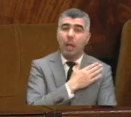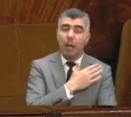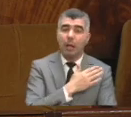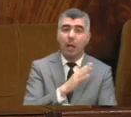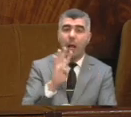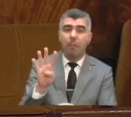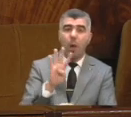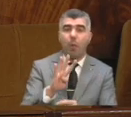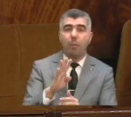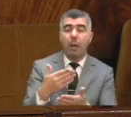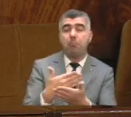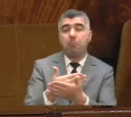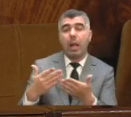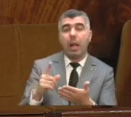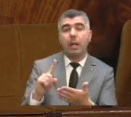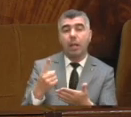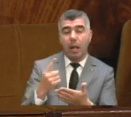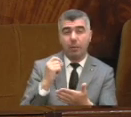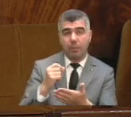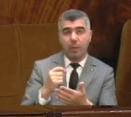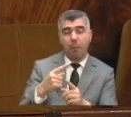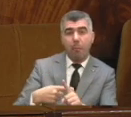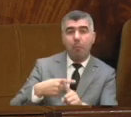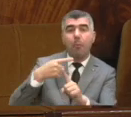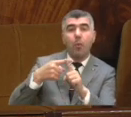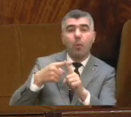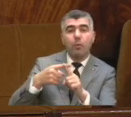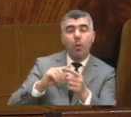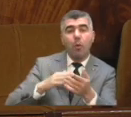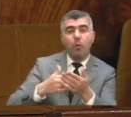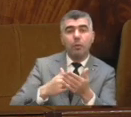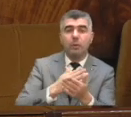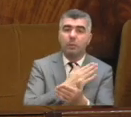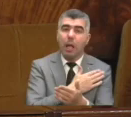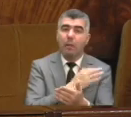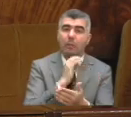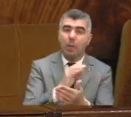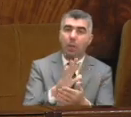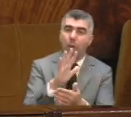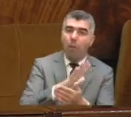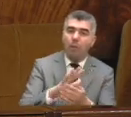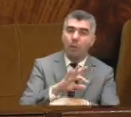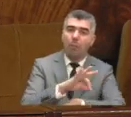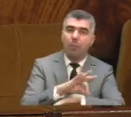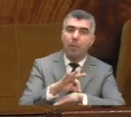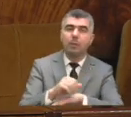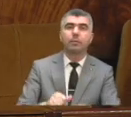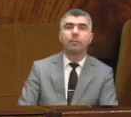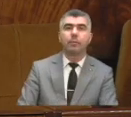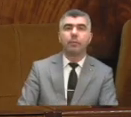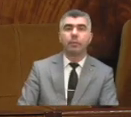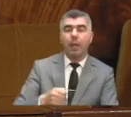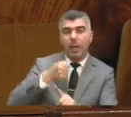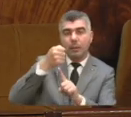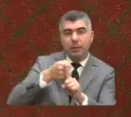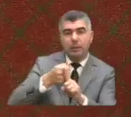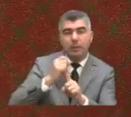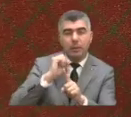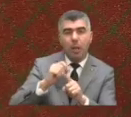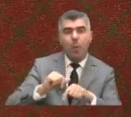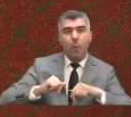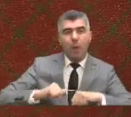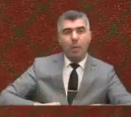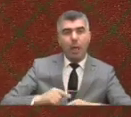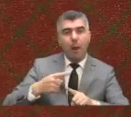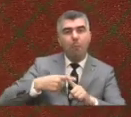44 مليار ديال الدرهم، وهي بالمناسبة أعلى مديونية على ذمة المؤسسات العمومية. ميزانية الاستثمار المخصصة لهذه الوزارة